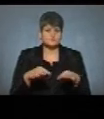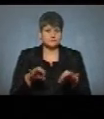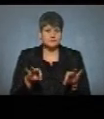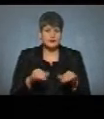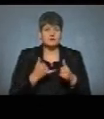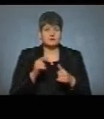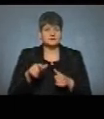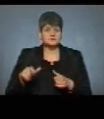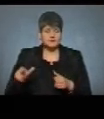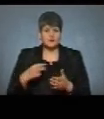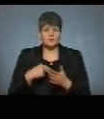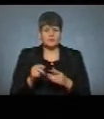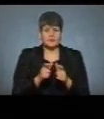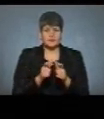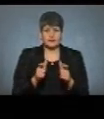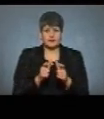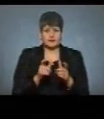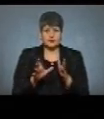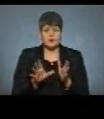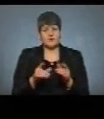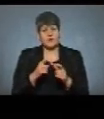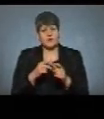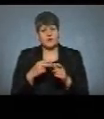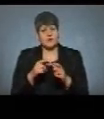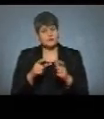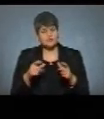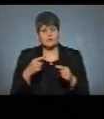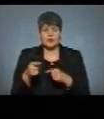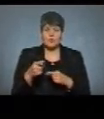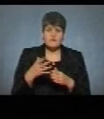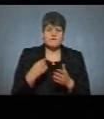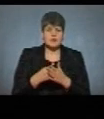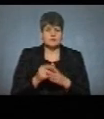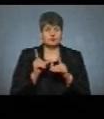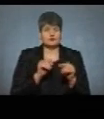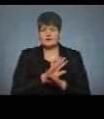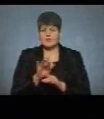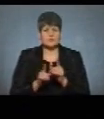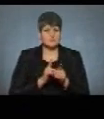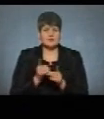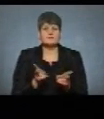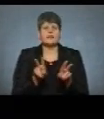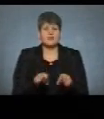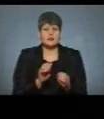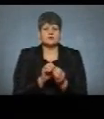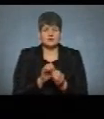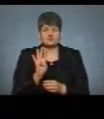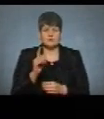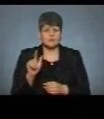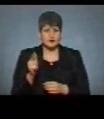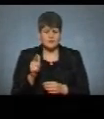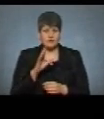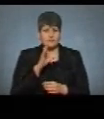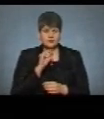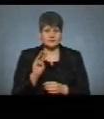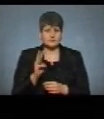Для пасажирів, які придбали електронний квиток чи картку тернополянина, вартість приїзду не змінилась і залишилась 4 гривні у маршрутному автобусі і 3